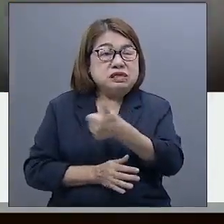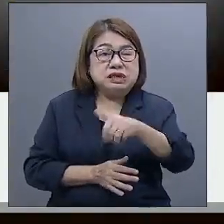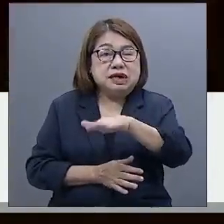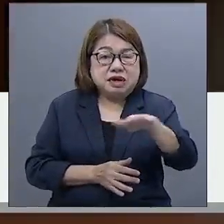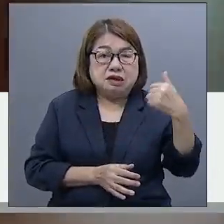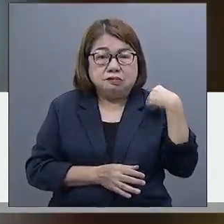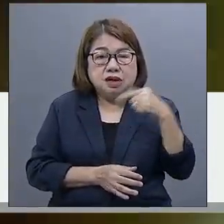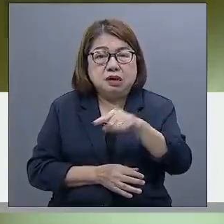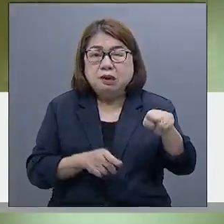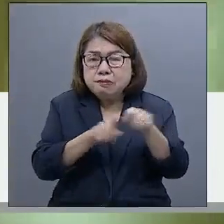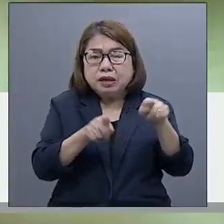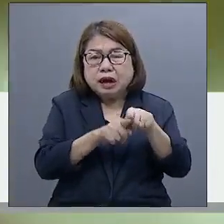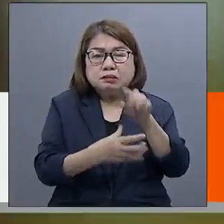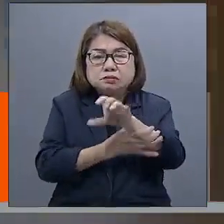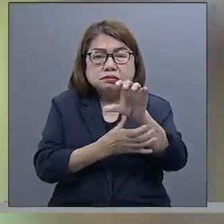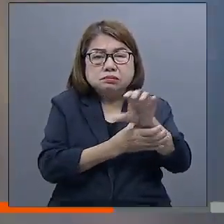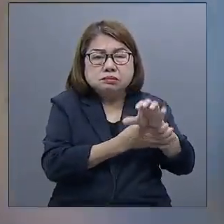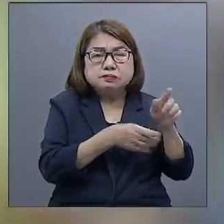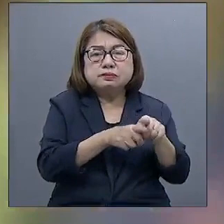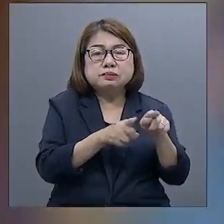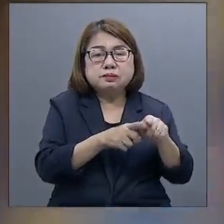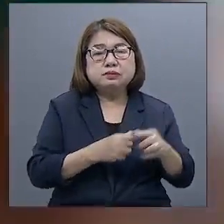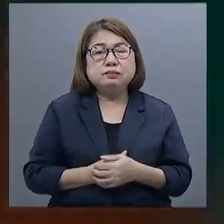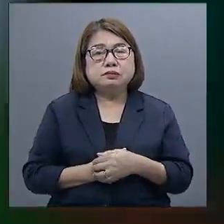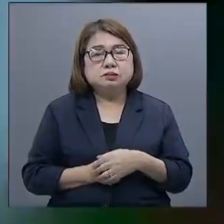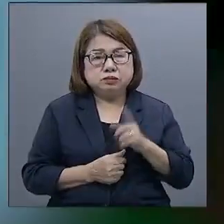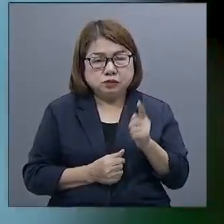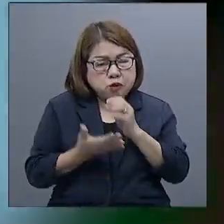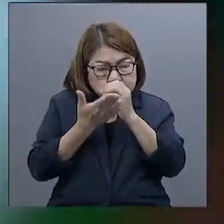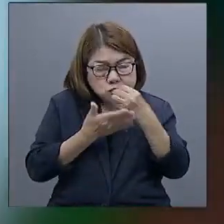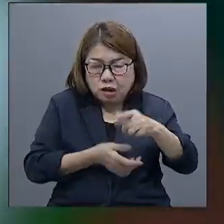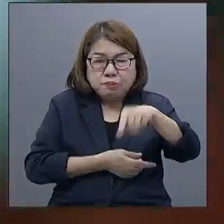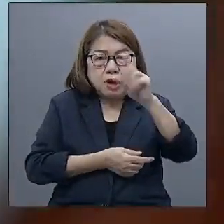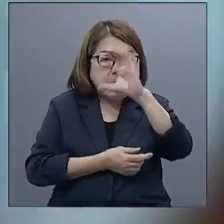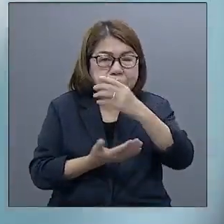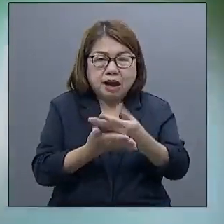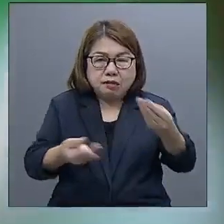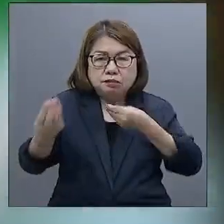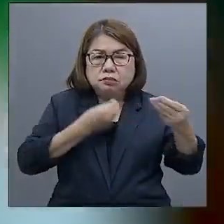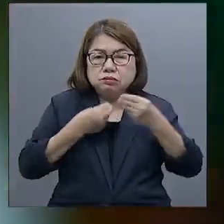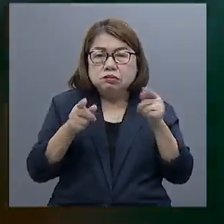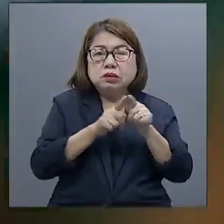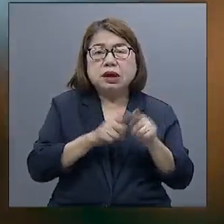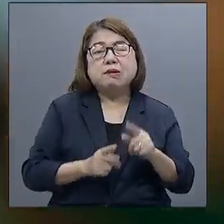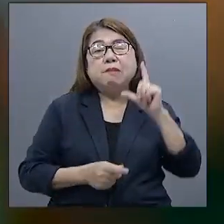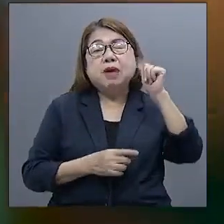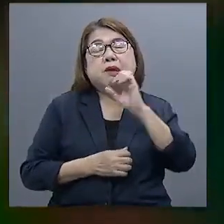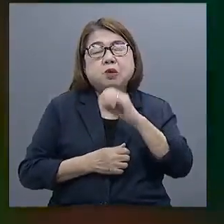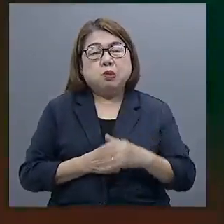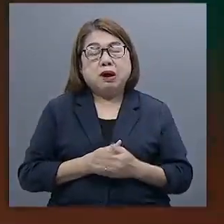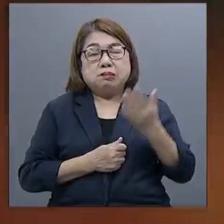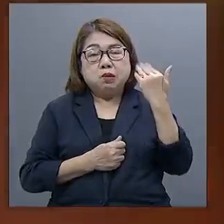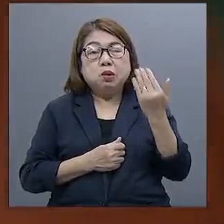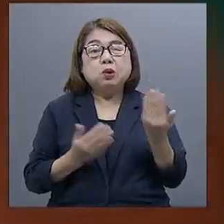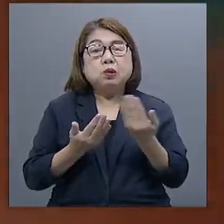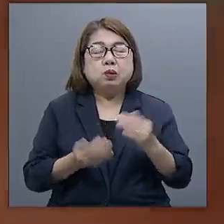ก็ถูกบังคับให้นายสายชลบอกว่าให้ทำในพฤติกรรมแบบนี้เหมือนกันครับแม่ยังเล่าต่อว่าที่ผ่านมาลูกชาย